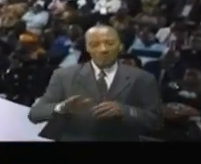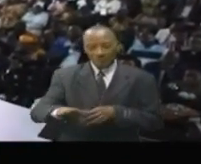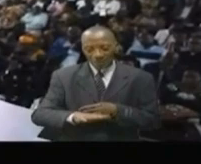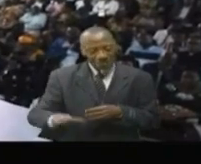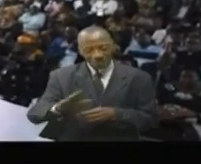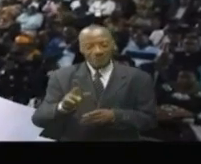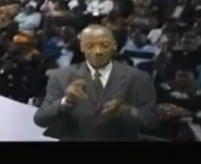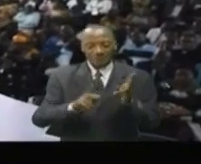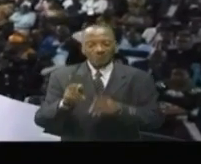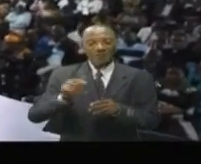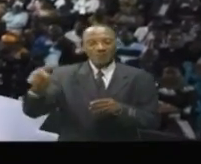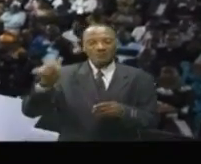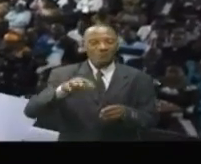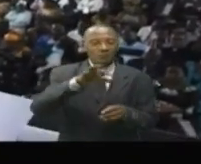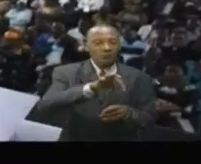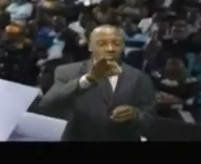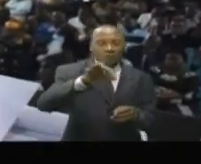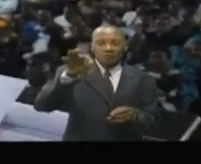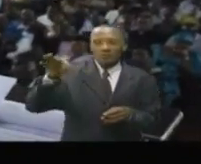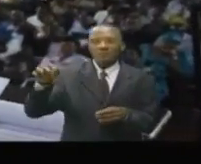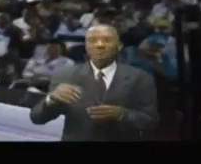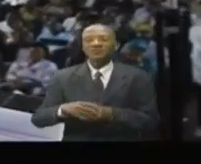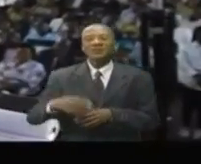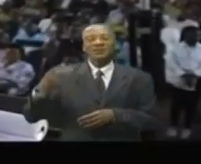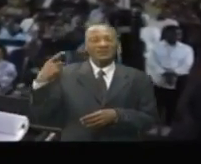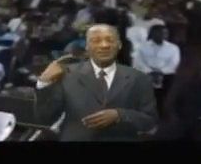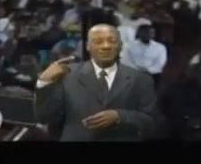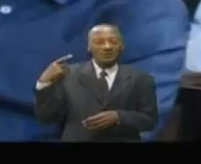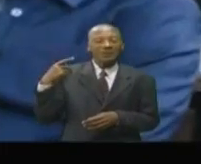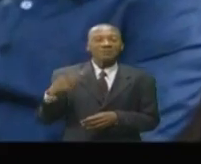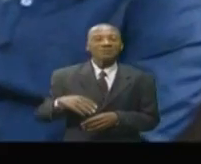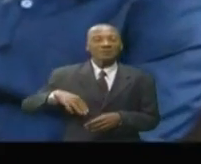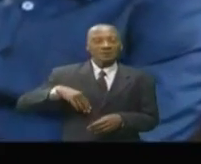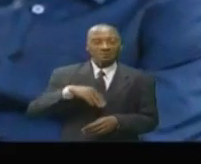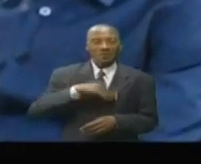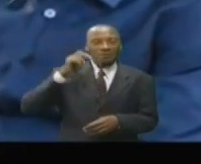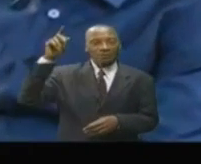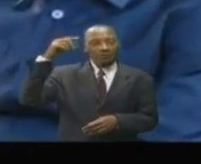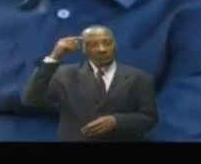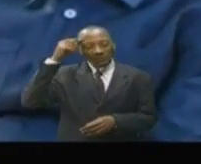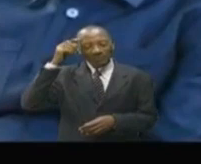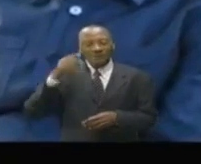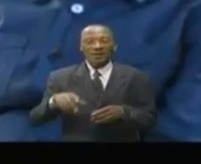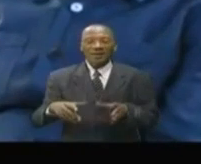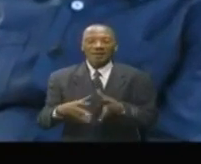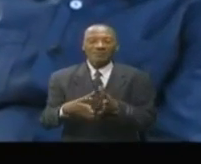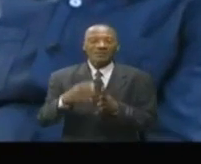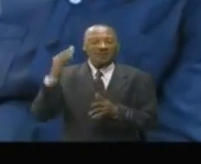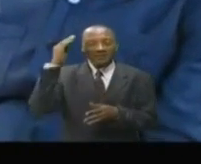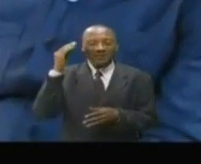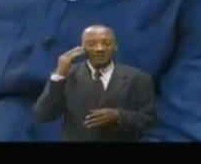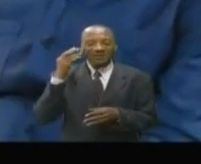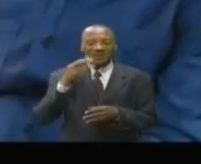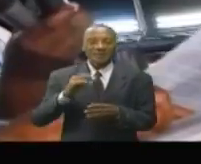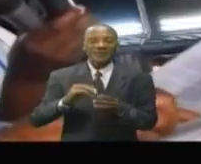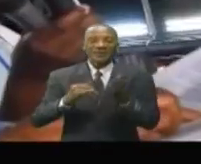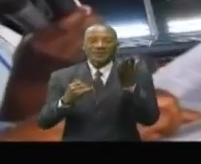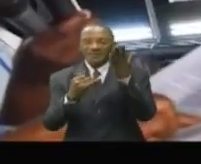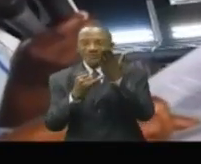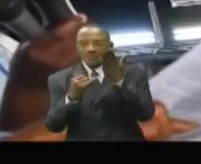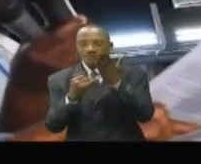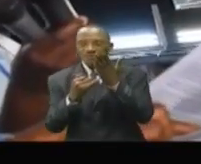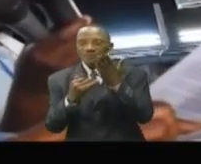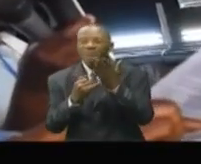les députés de l'Est du pays, les membres du gouvernement, dont le ministre de l'Industrie, Julien Palougou-Kaongia, les chefs dans les